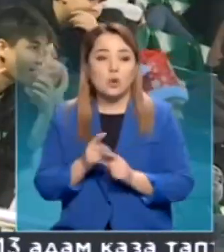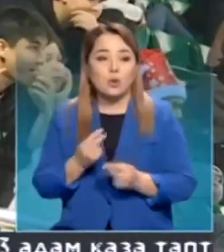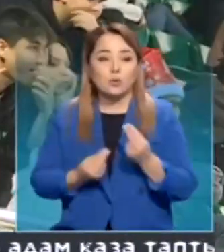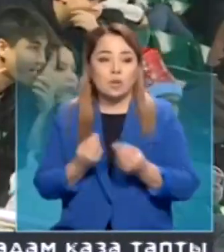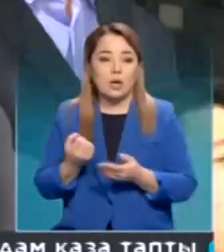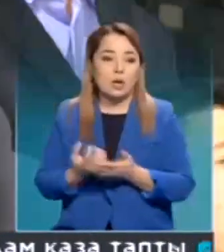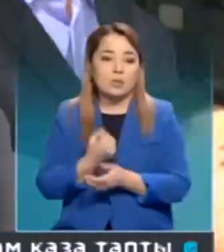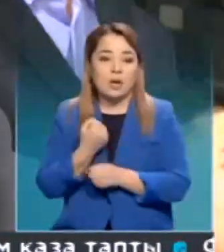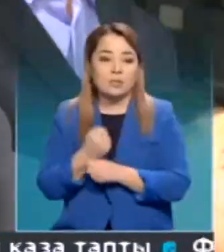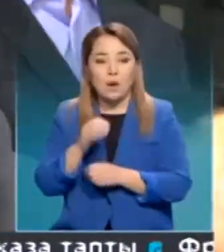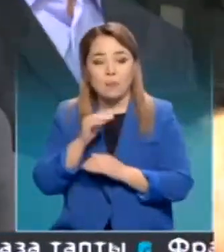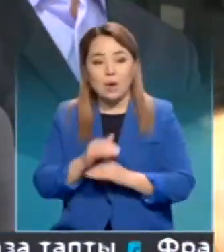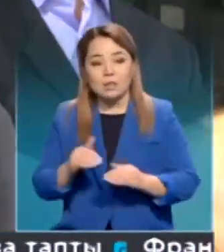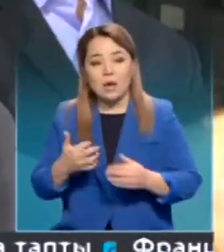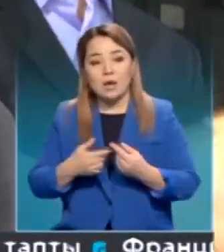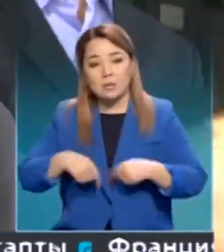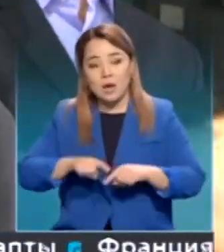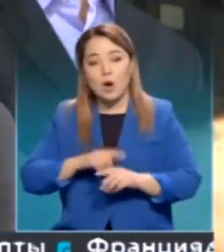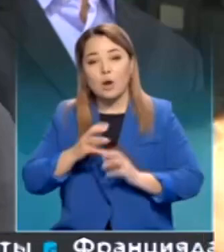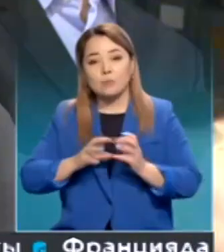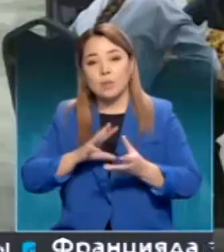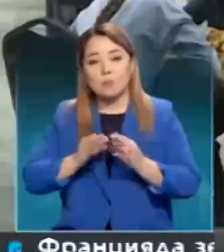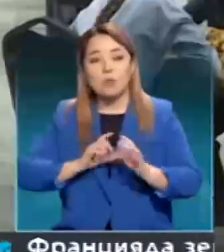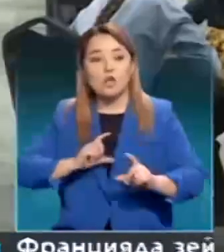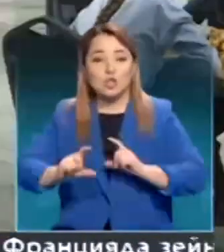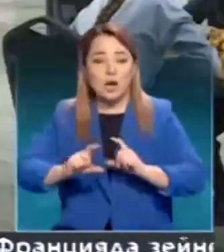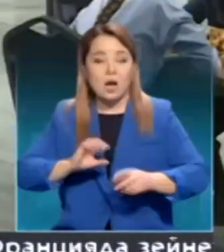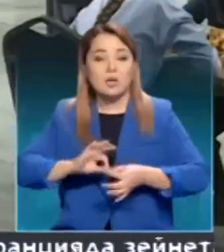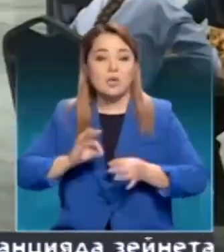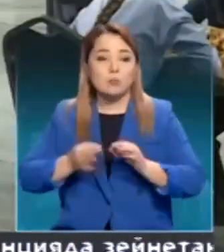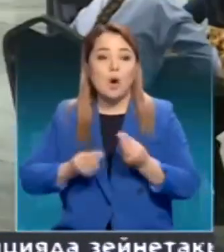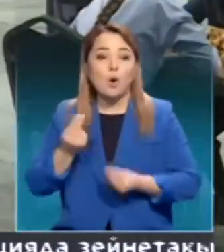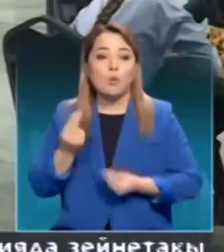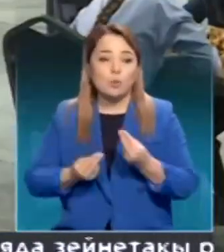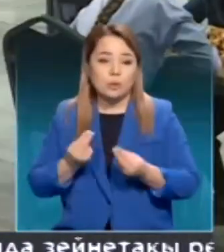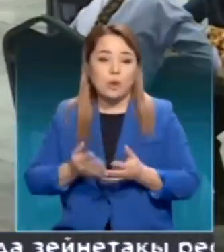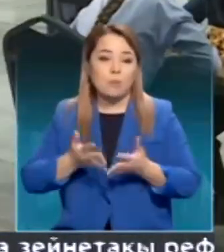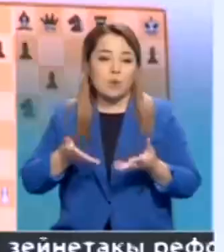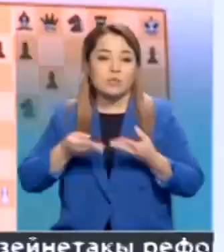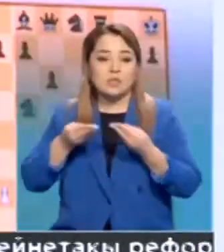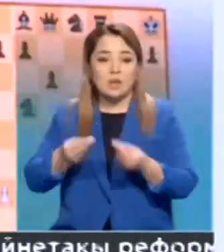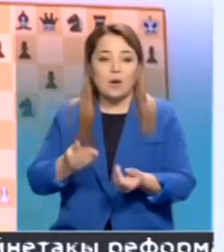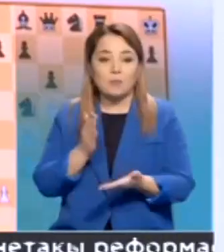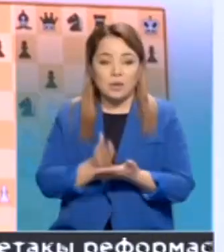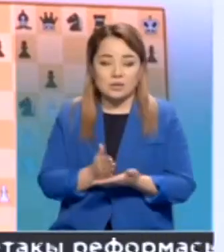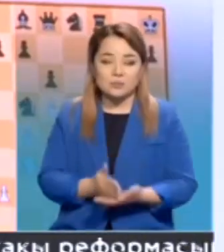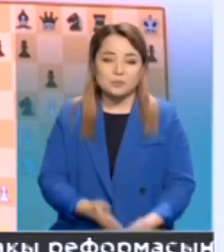Бұл Қазақстанда балалар арасында бүкіл әлемдік шахмат олимпиадасының өтуіне де түрткі болмақ.